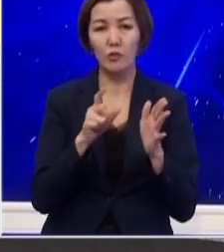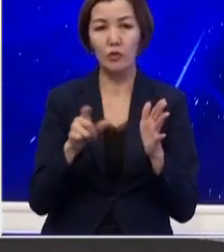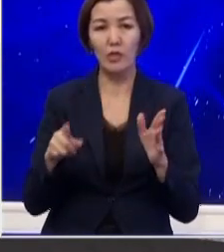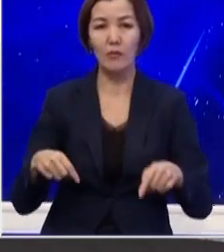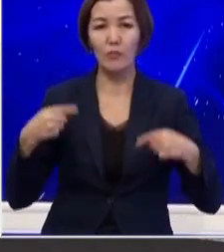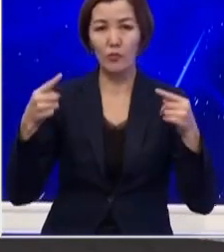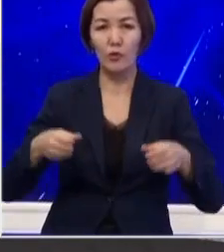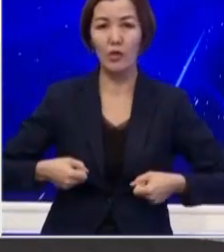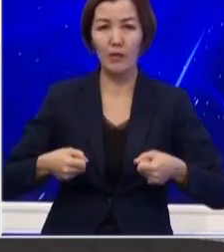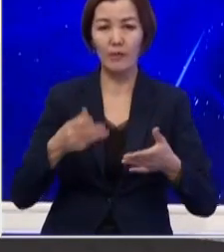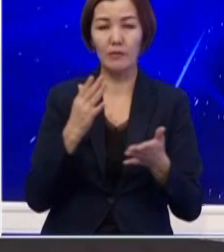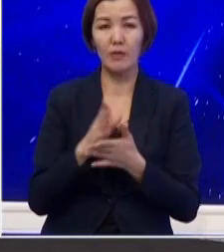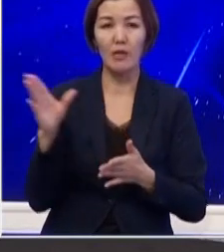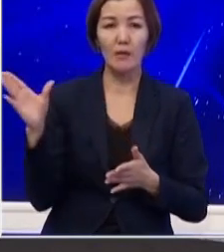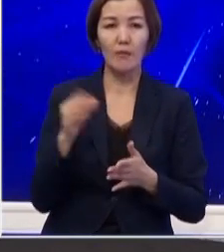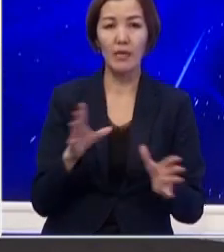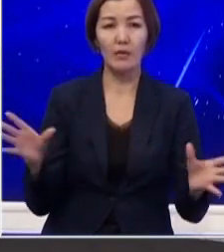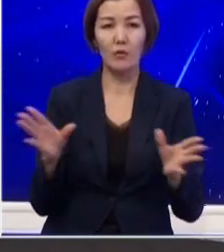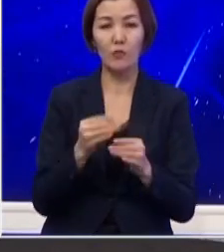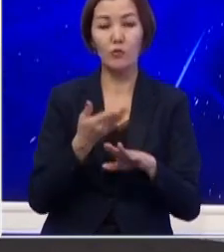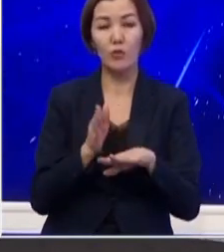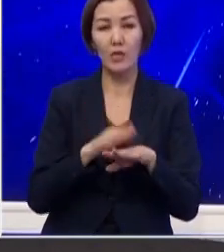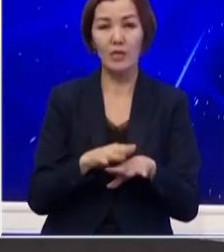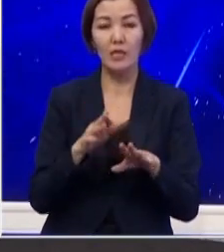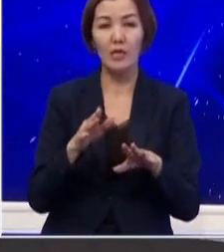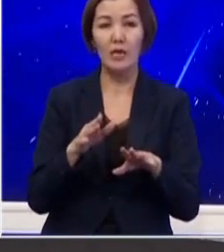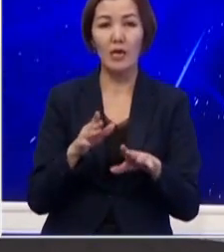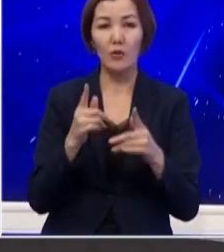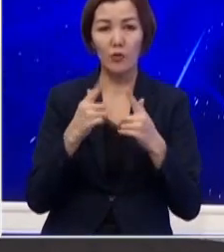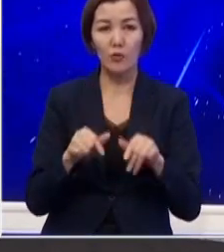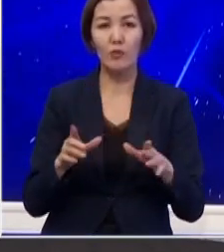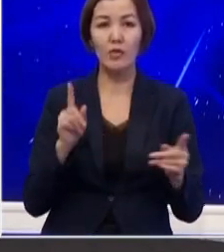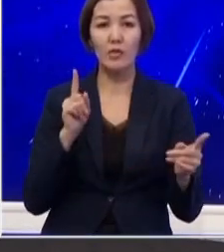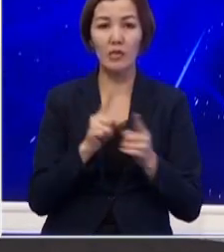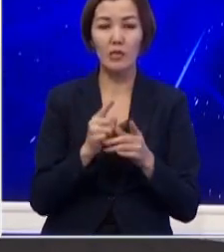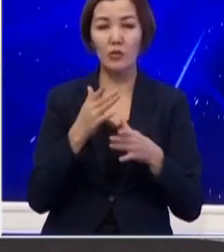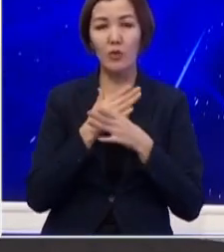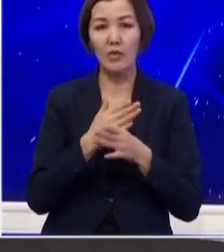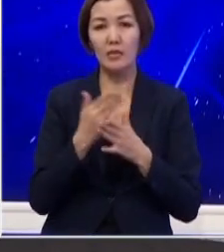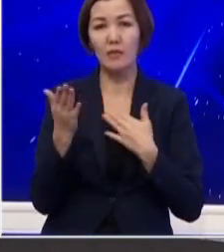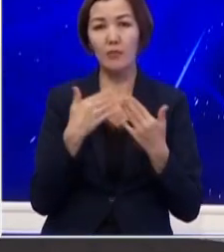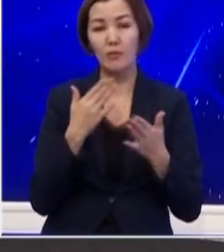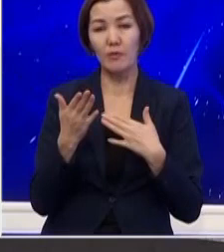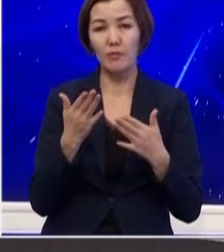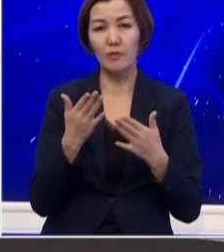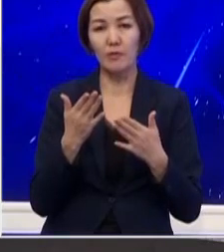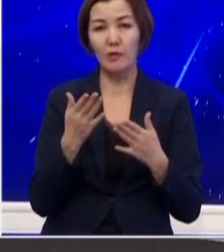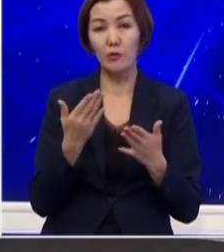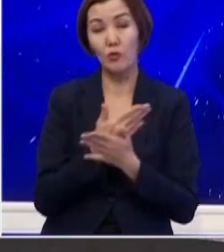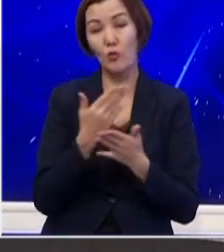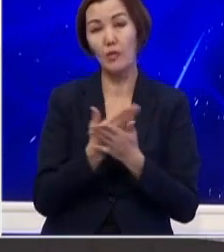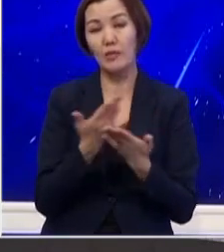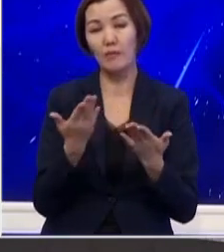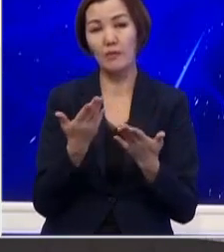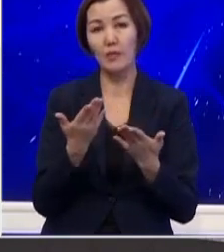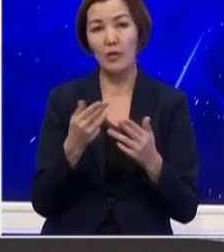арбасымен жүретіндер бар. Бәрінің басын қосу қиын әрине. Ал осындай ұйымдардың бас қосуының арқасында біз бір марқайып қаламыз. Бізге деген осындай